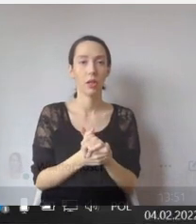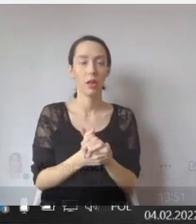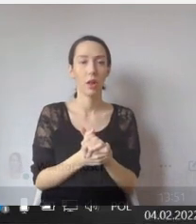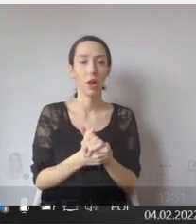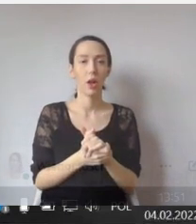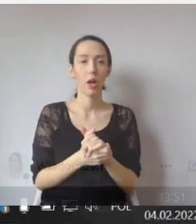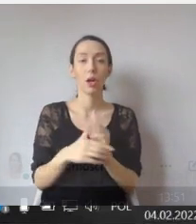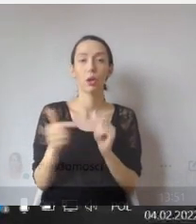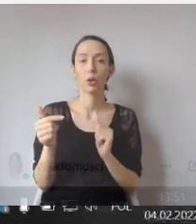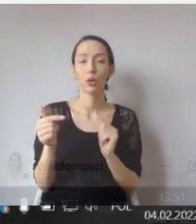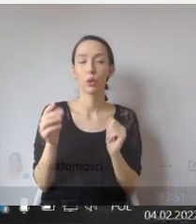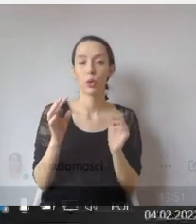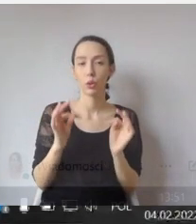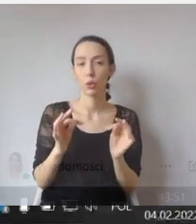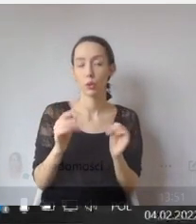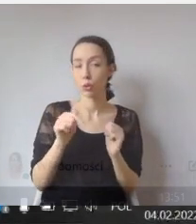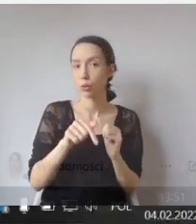Tutaj po prostu nam się pokazuje,